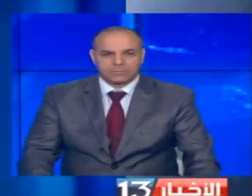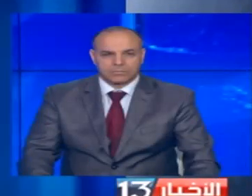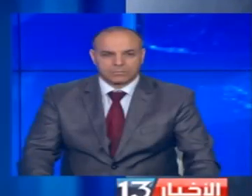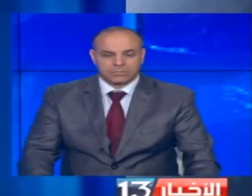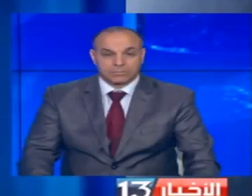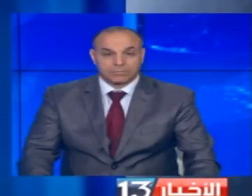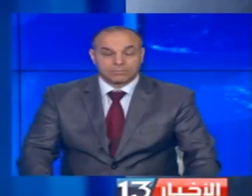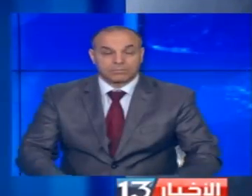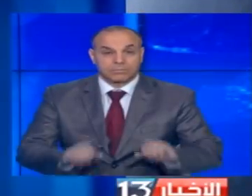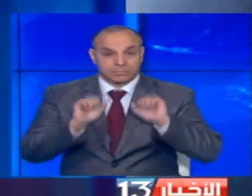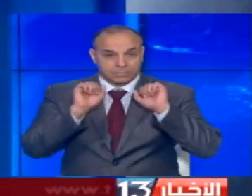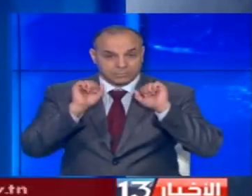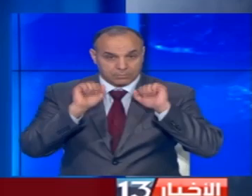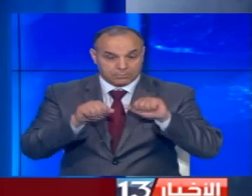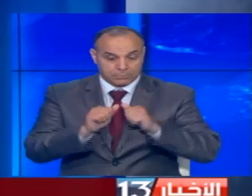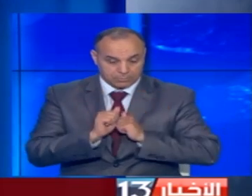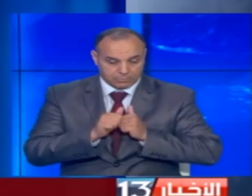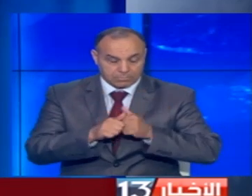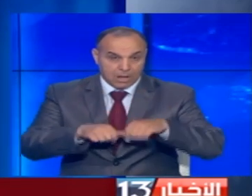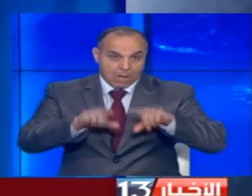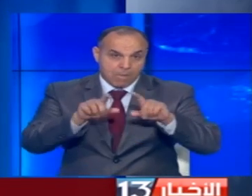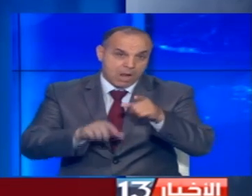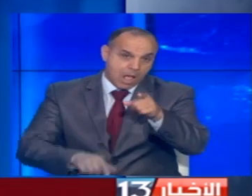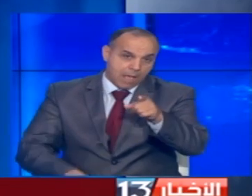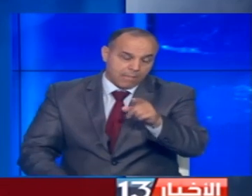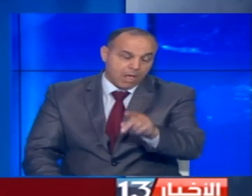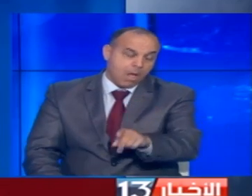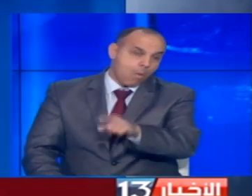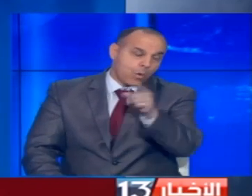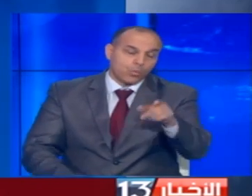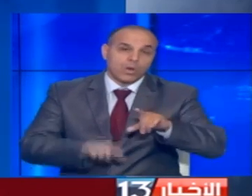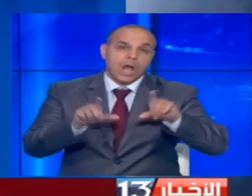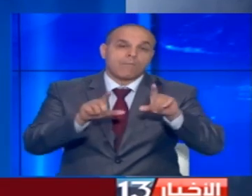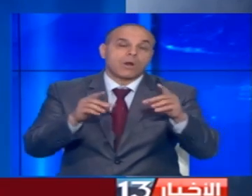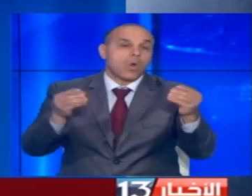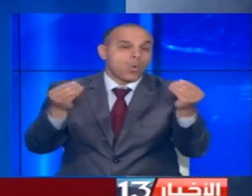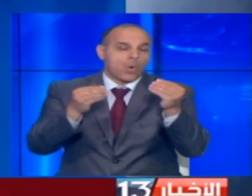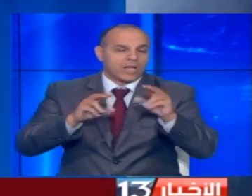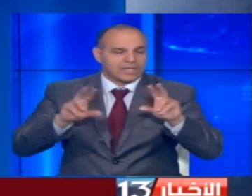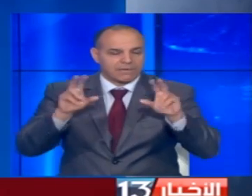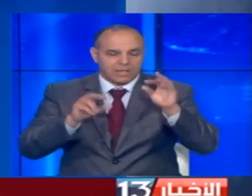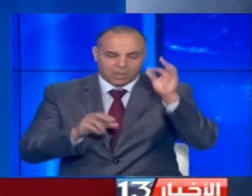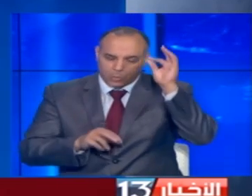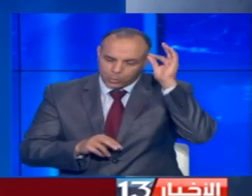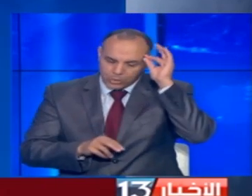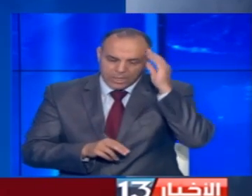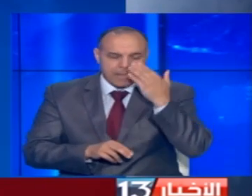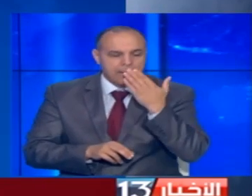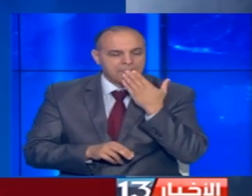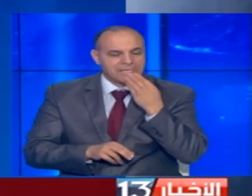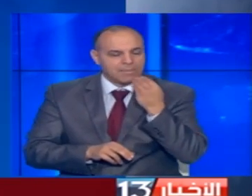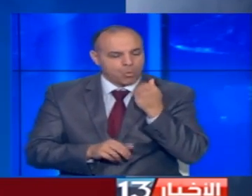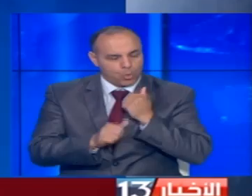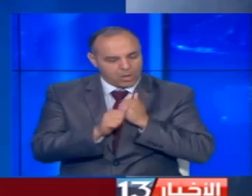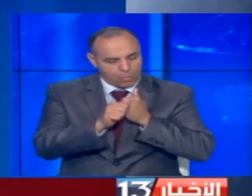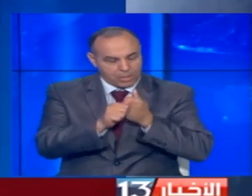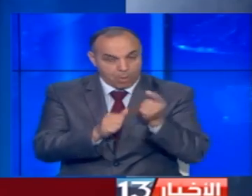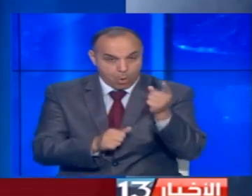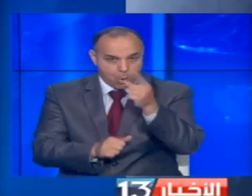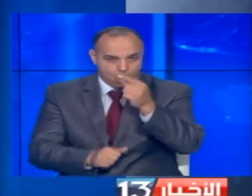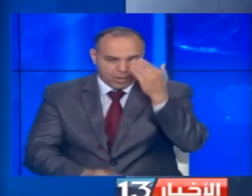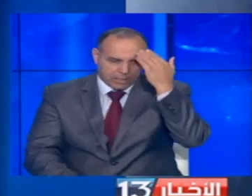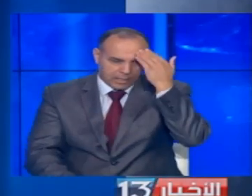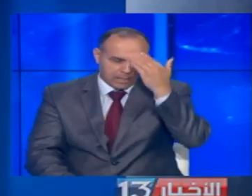الانتهاكات ونشير الى انه بامكانكم متابعه هذه النشره وغيرها من الاخبار على بوابه التلفزه التونسيه شكرا على المتابعه